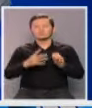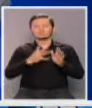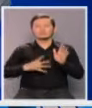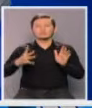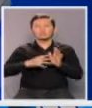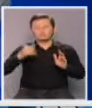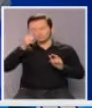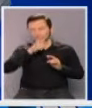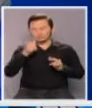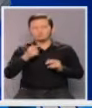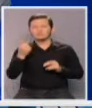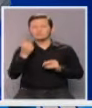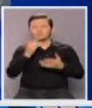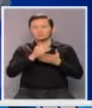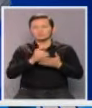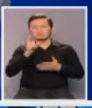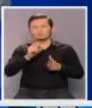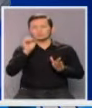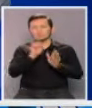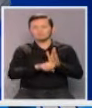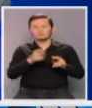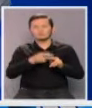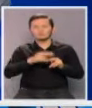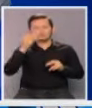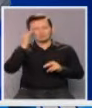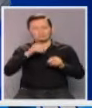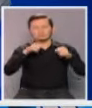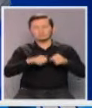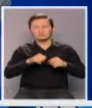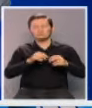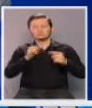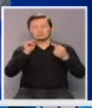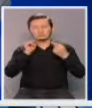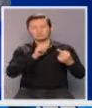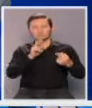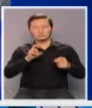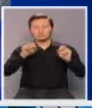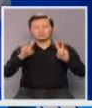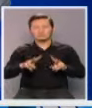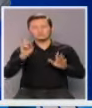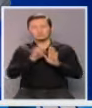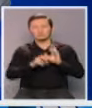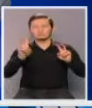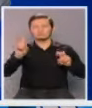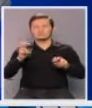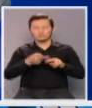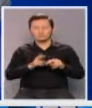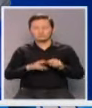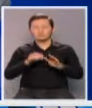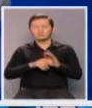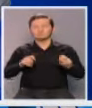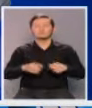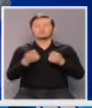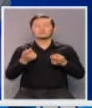99-шы бабының 1-ші бөлігімен адам өлтіру, яғни басқа адамды құқыққа қарсы қасақана қазаға ұшырату болып табылатын қылмыстық